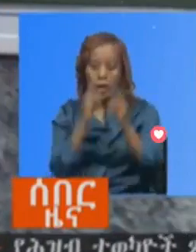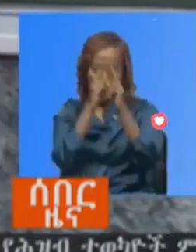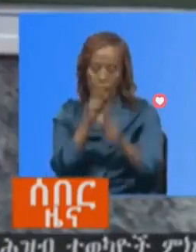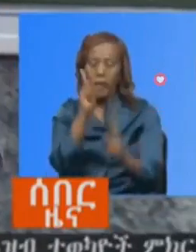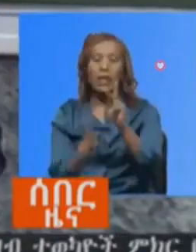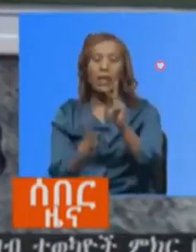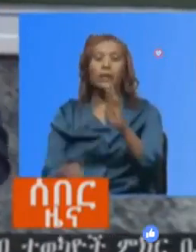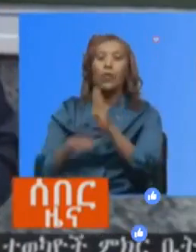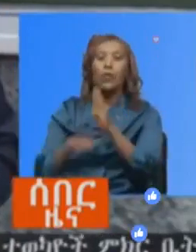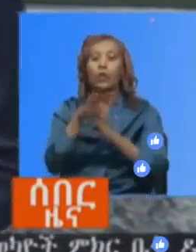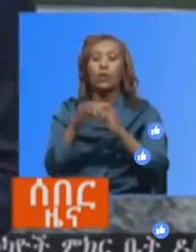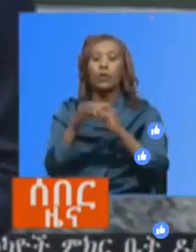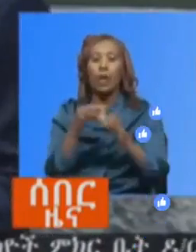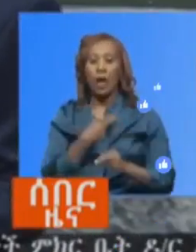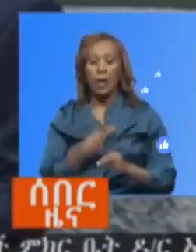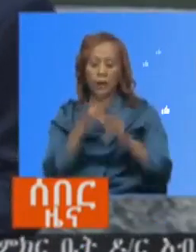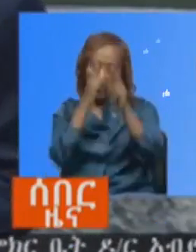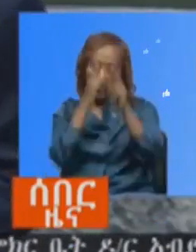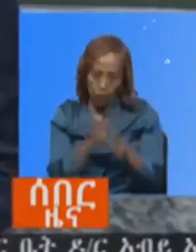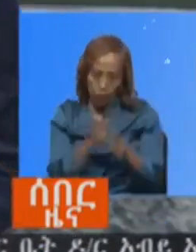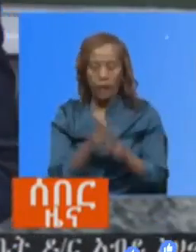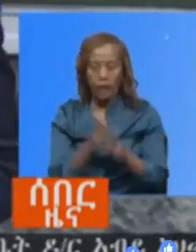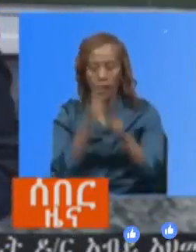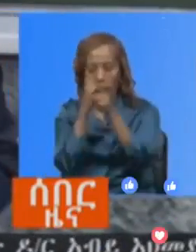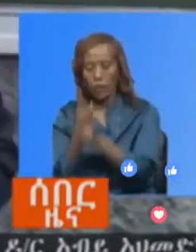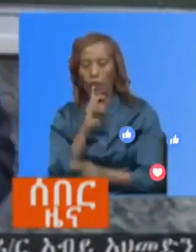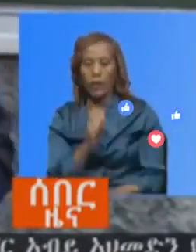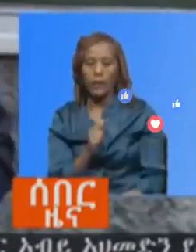ተወካዮች ምክር ቤት አባላት፣ ክቡራትና ክቡራን፣